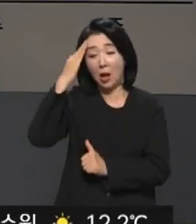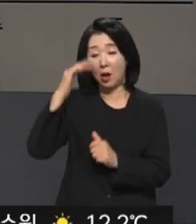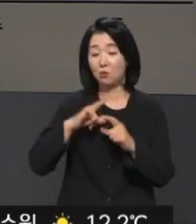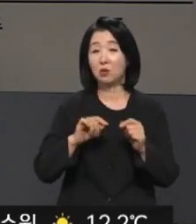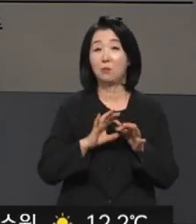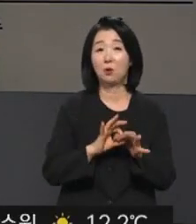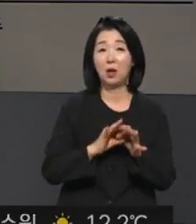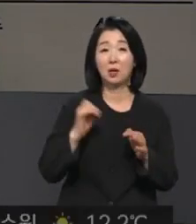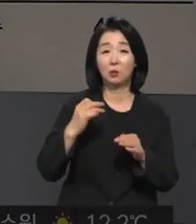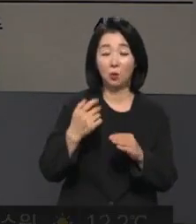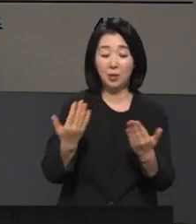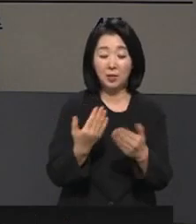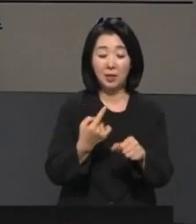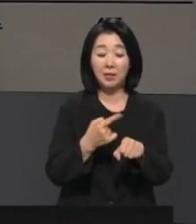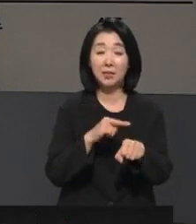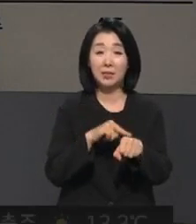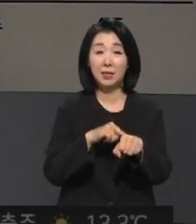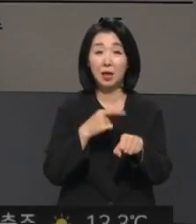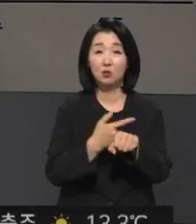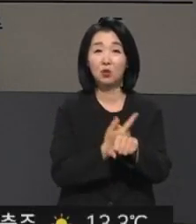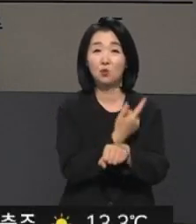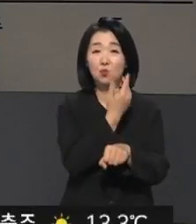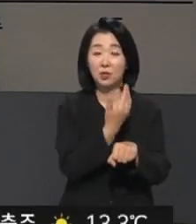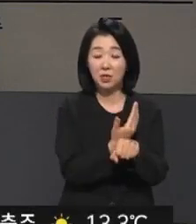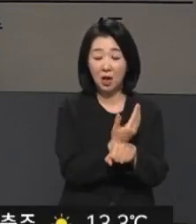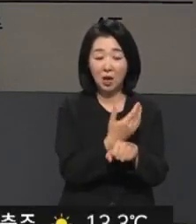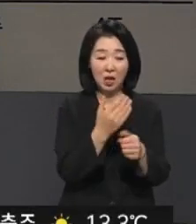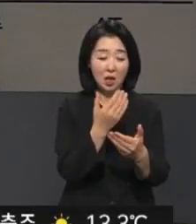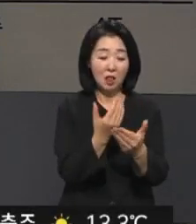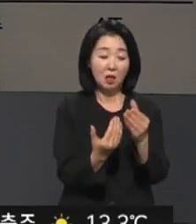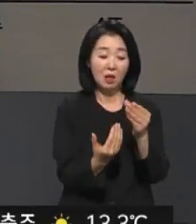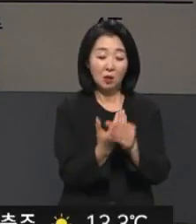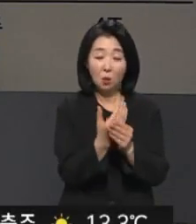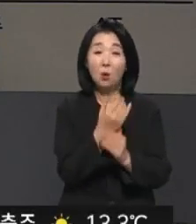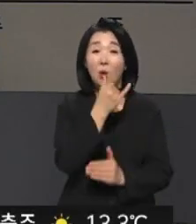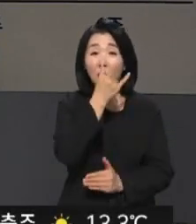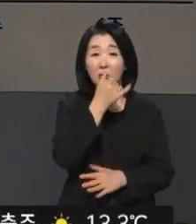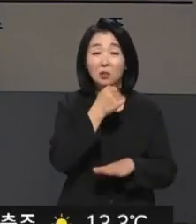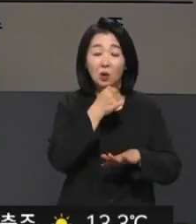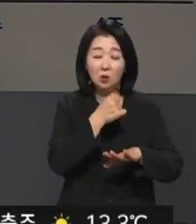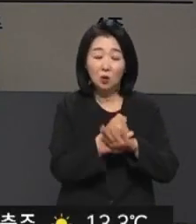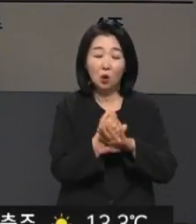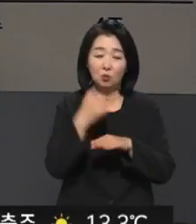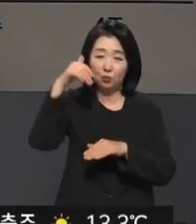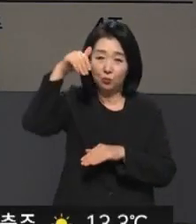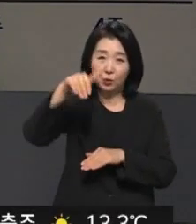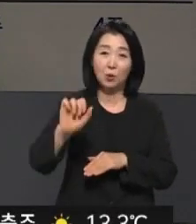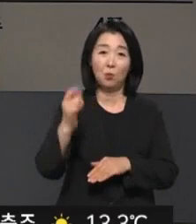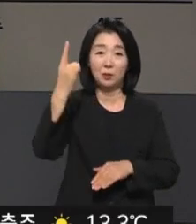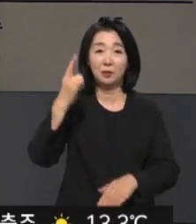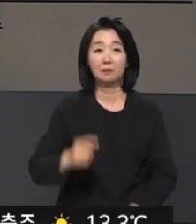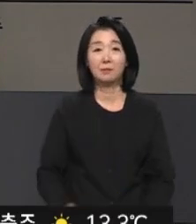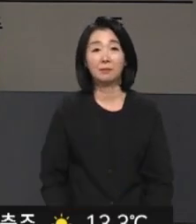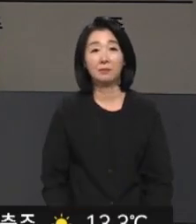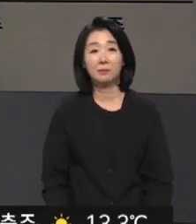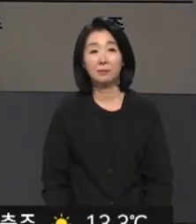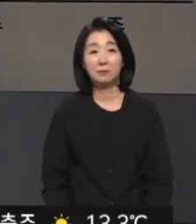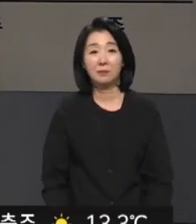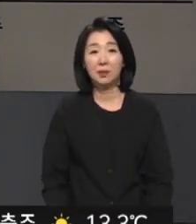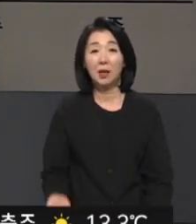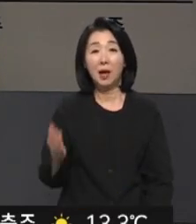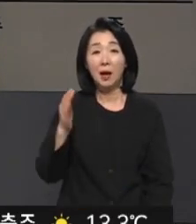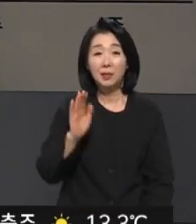시간, 69시간 논란 등 대형 복합악재가 연이어 발생하는 상황을 그 이유로 들었습니다. 하지만